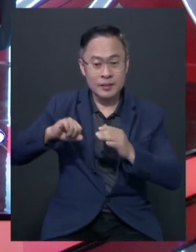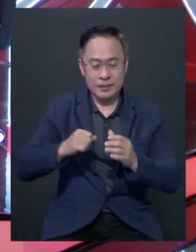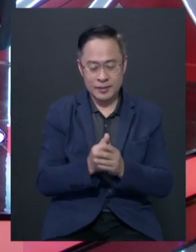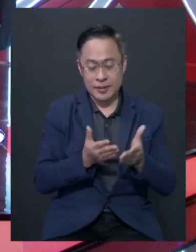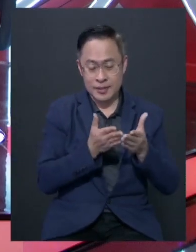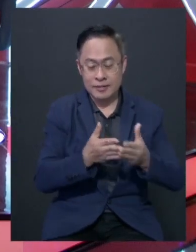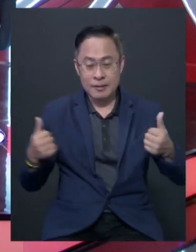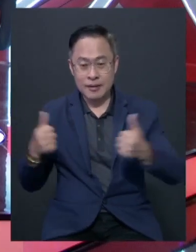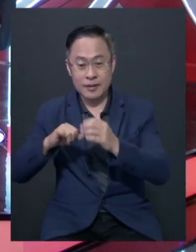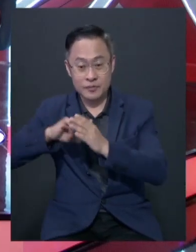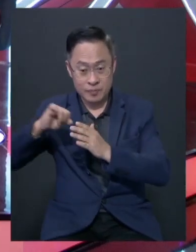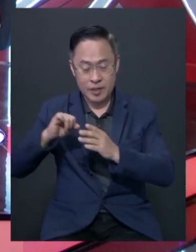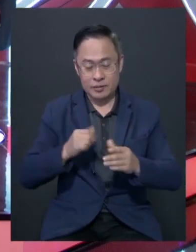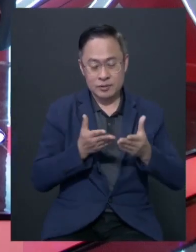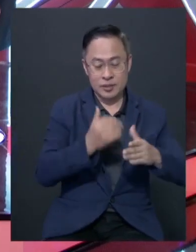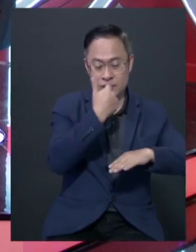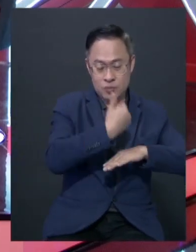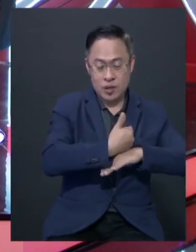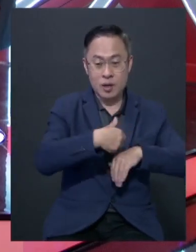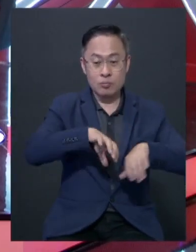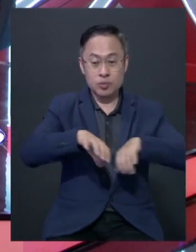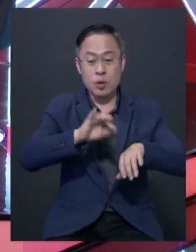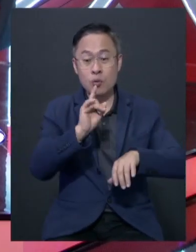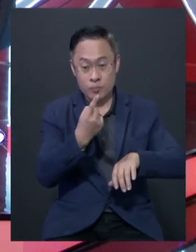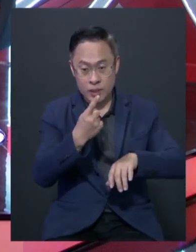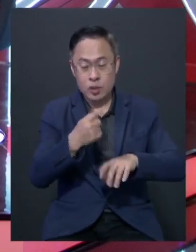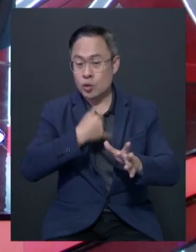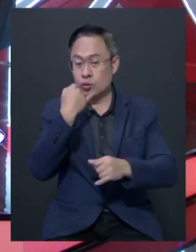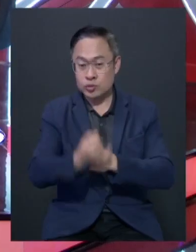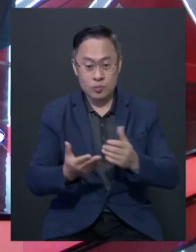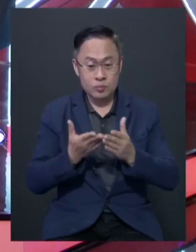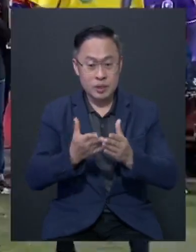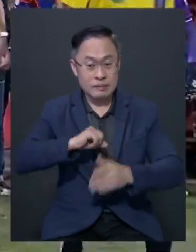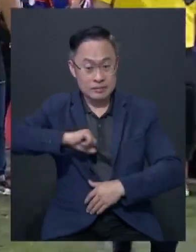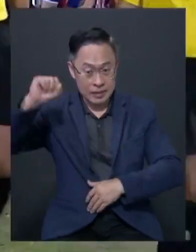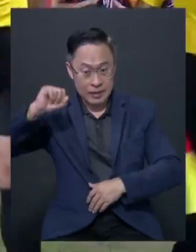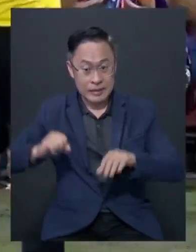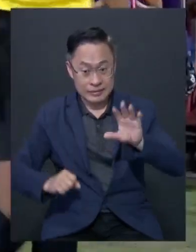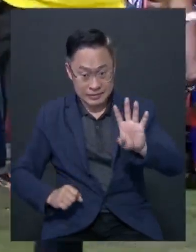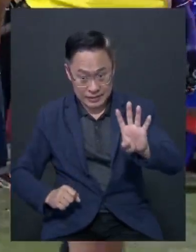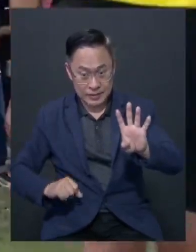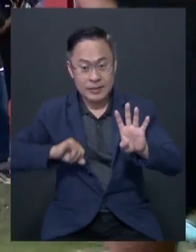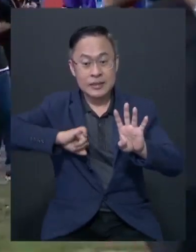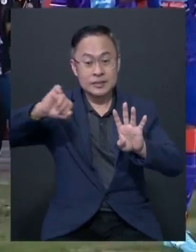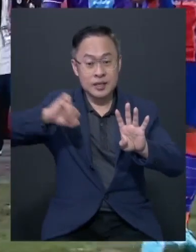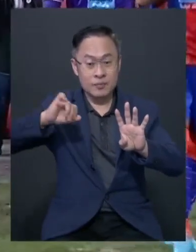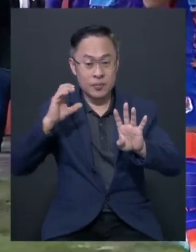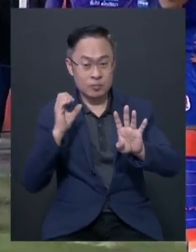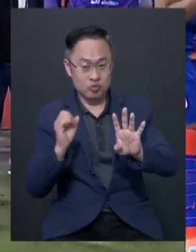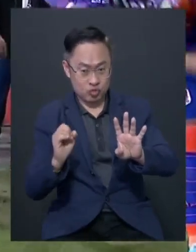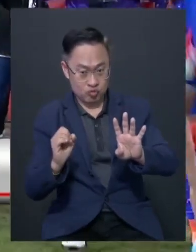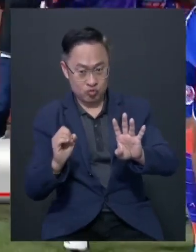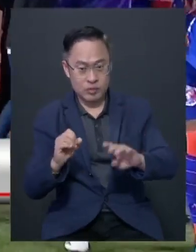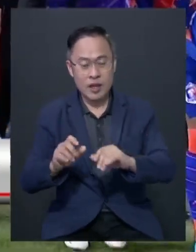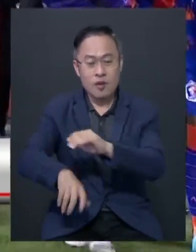ท่าเรือครับประเดิมกุนซือใหม่นะครับถล่มเชียงใหม่ไป4ประตูต่อ0คร ับบอลเปลี่ยนโค้ชอีกแล้วเนี่ย อีกแล้วนะครับช้าง FA ครับรอบ